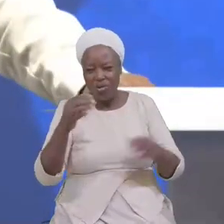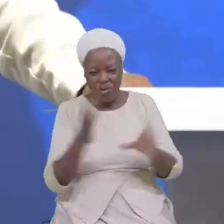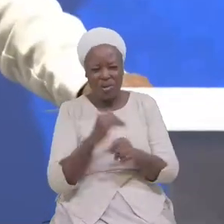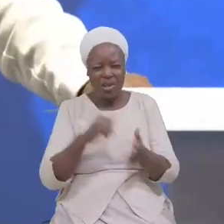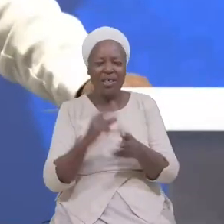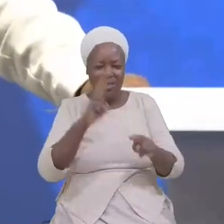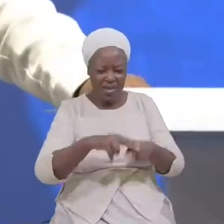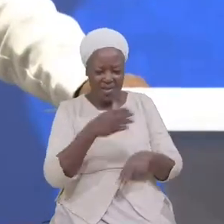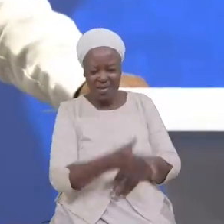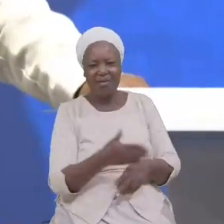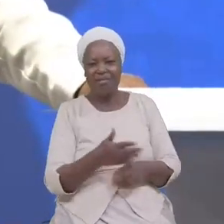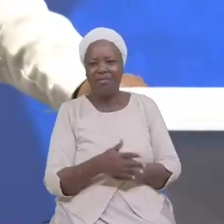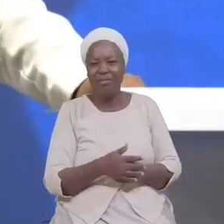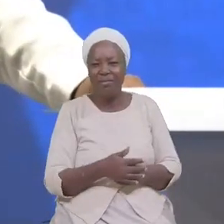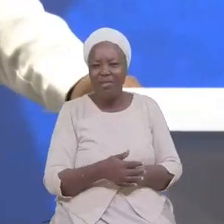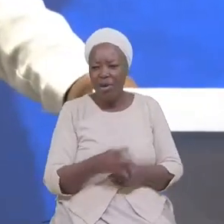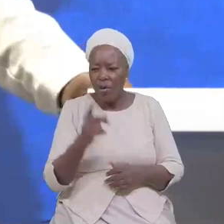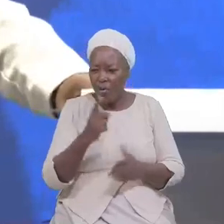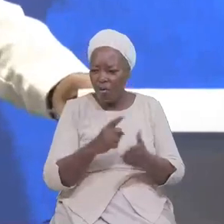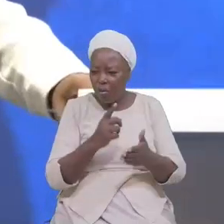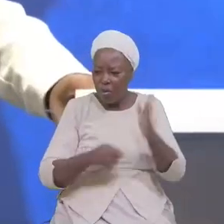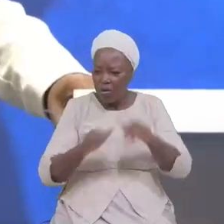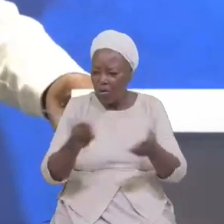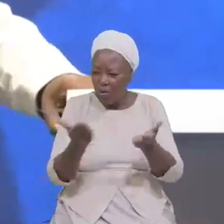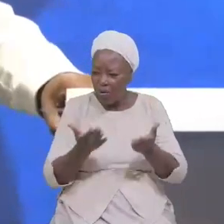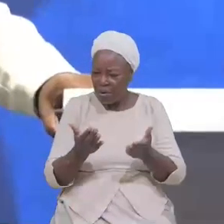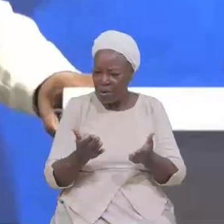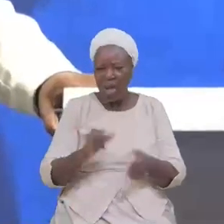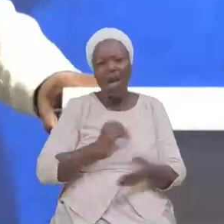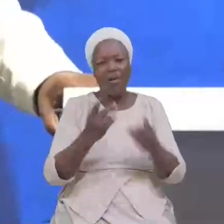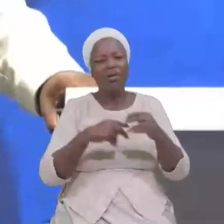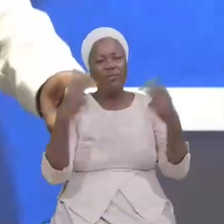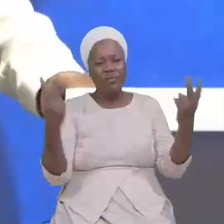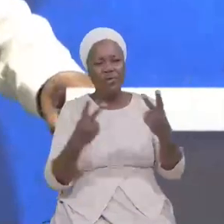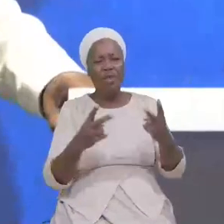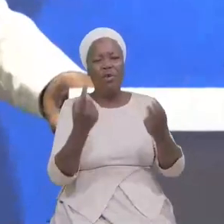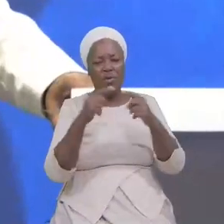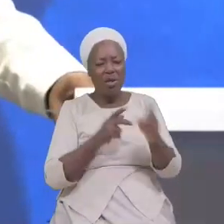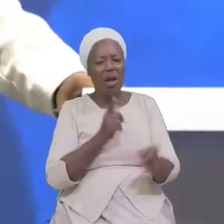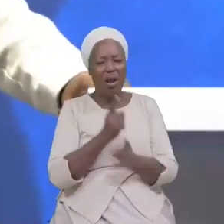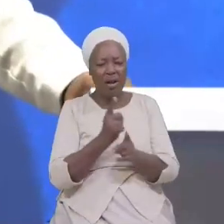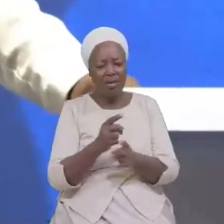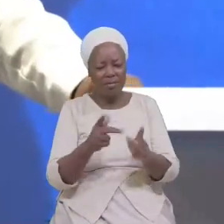alors. Qu'est-ce que tu veux? Je veux la victoire. Oh, tu es venu au bon endroit. Assieds-toi.